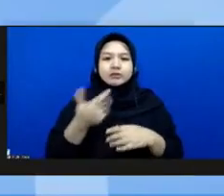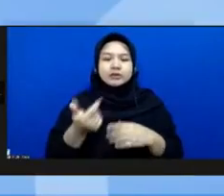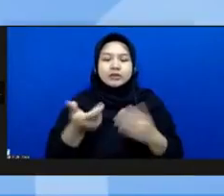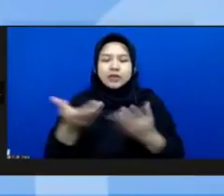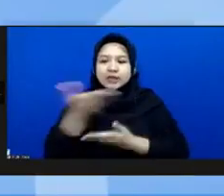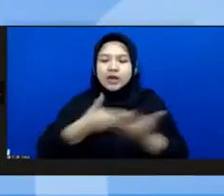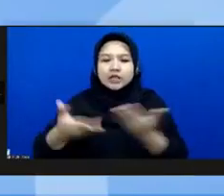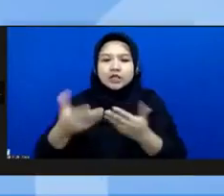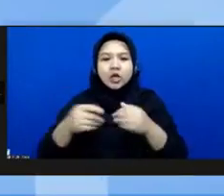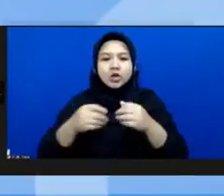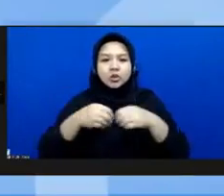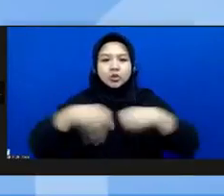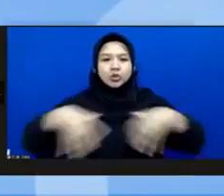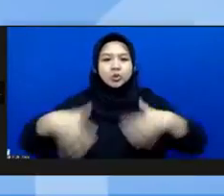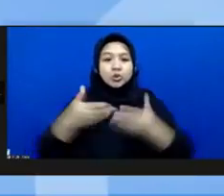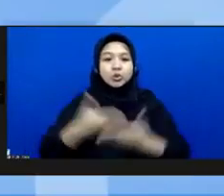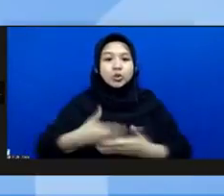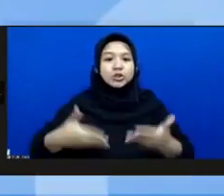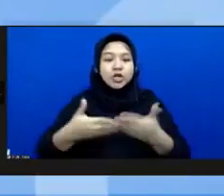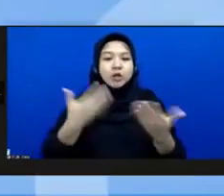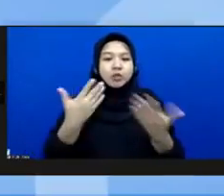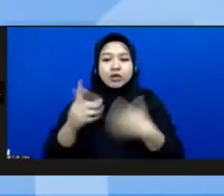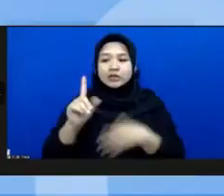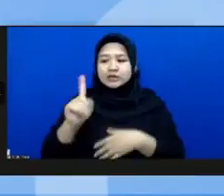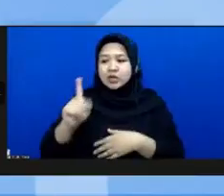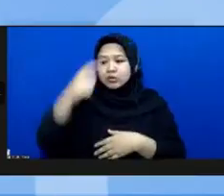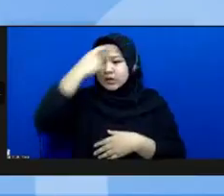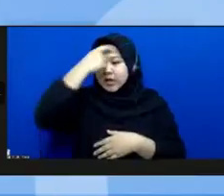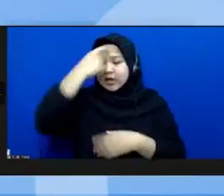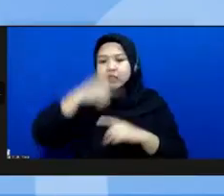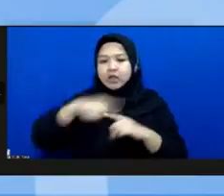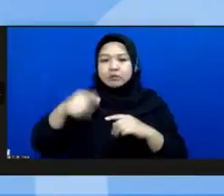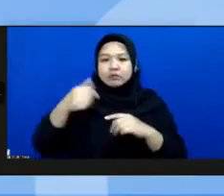struktur sosial yang memungkinkan satu jenis penyakit itu yang bisa